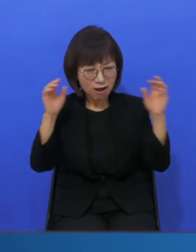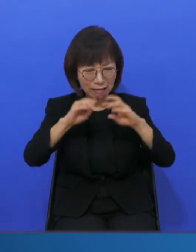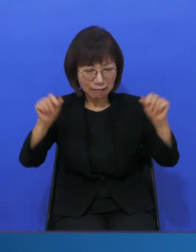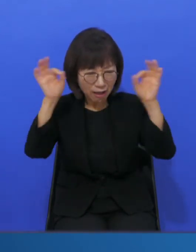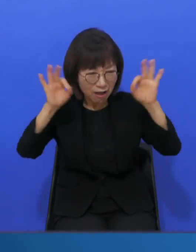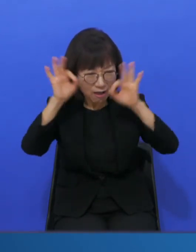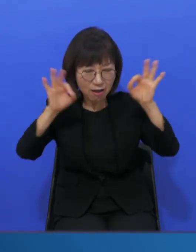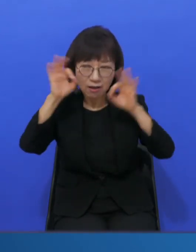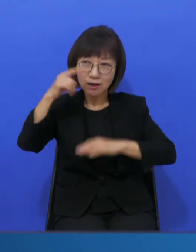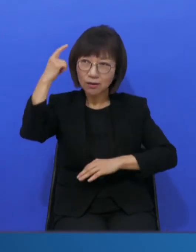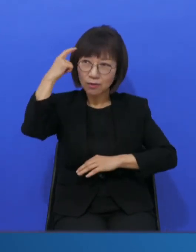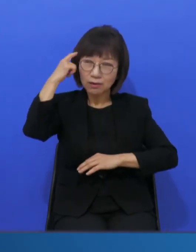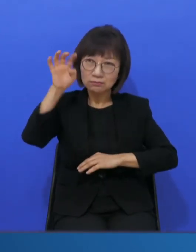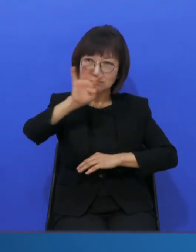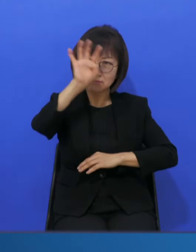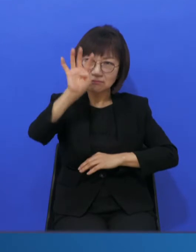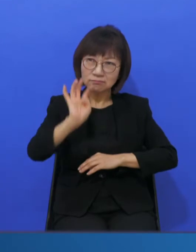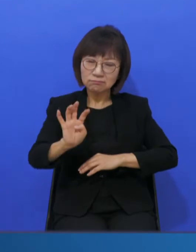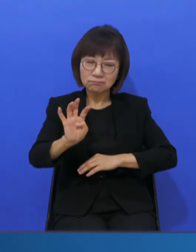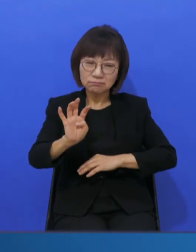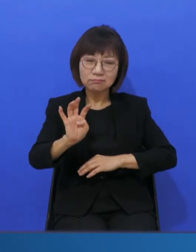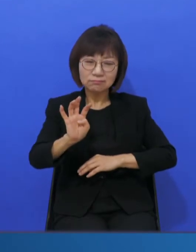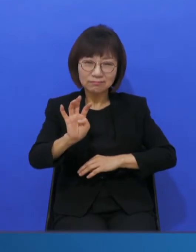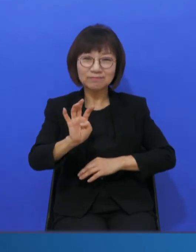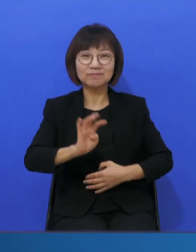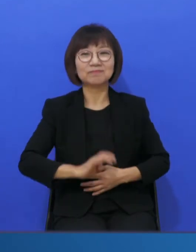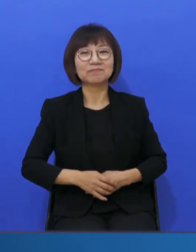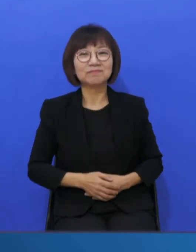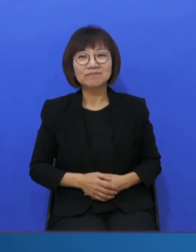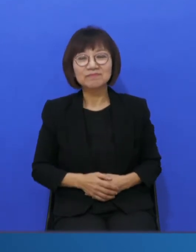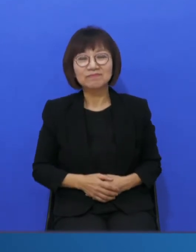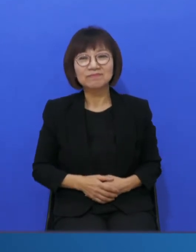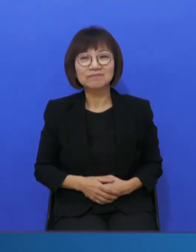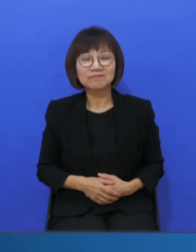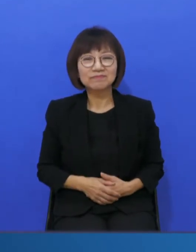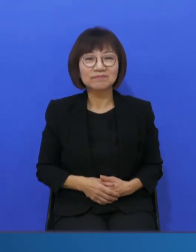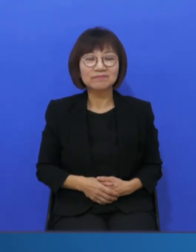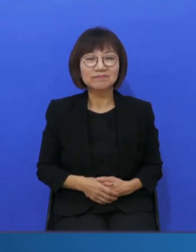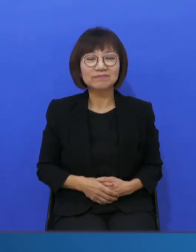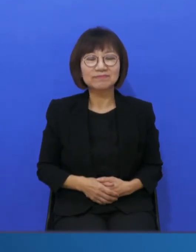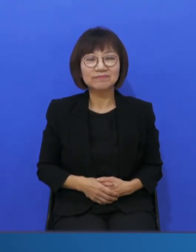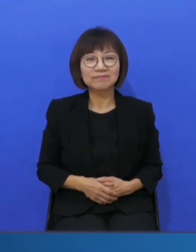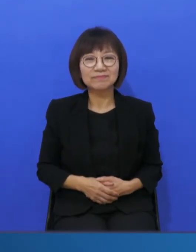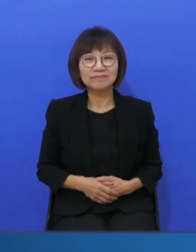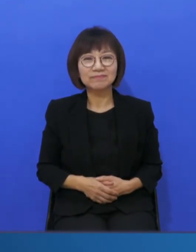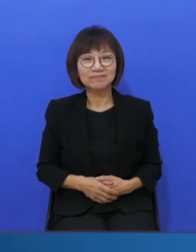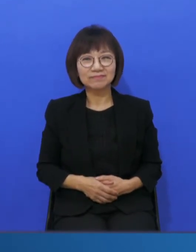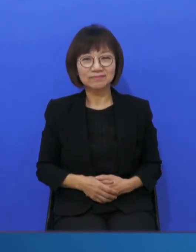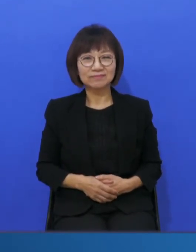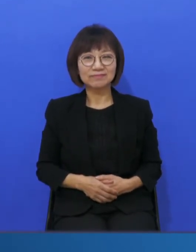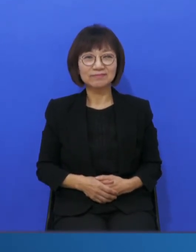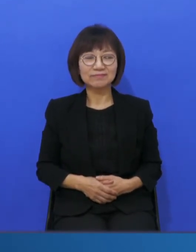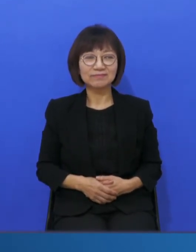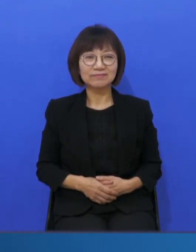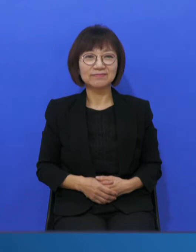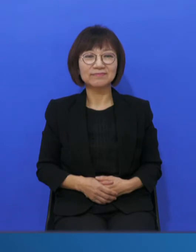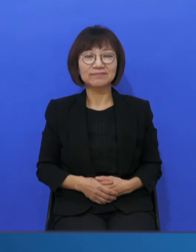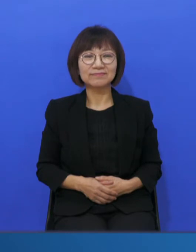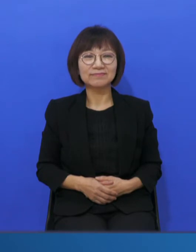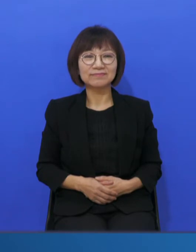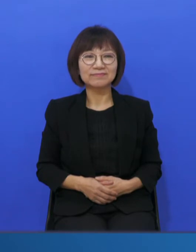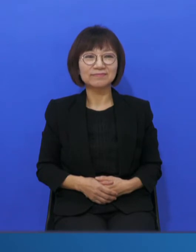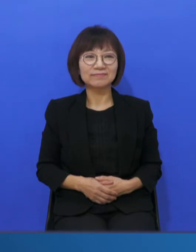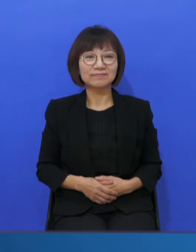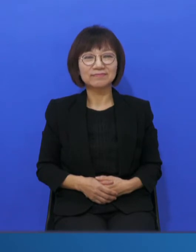어떻게 하냐 말이에요. 교인들이 이해가 잘 안 될 거 아닙니까? You know, think about it. The church members couldn't really understand me because at that time there were not that many people,